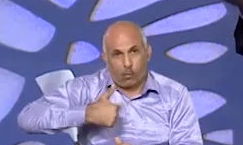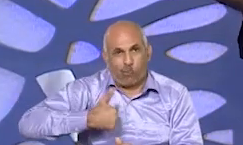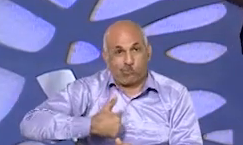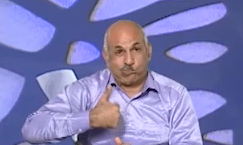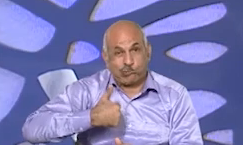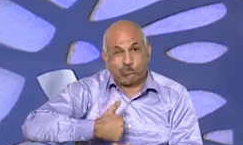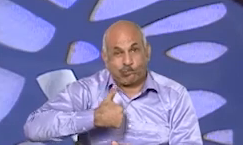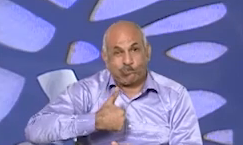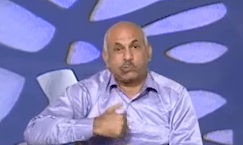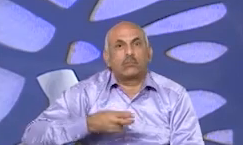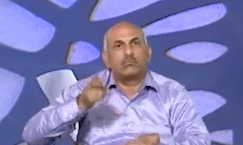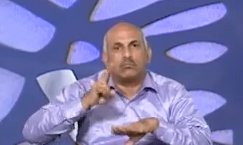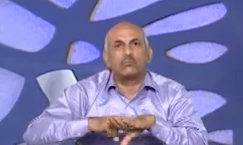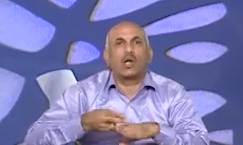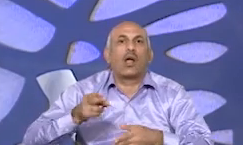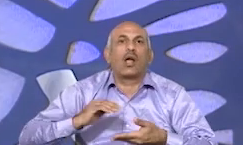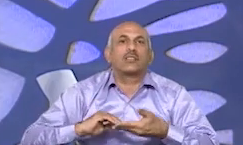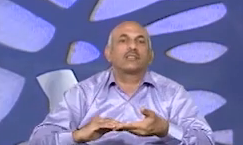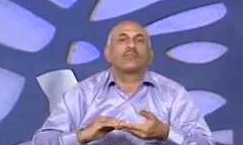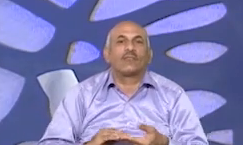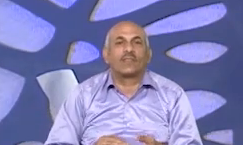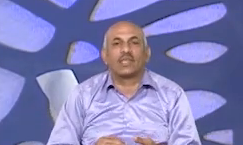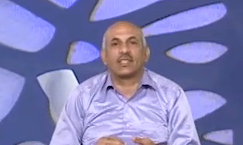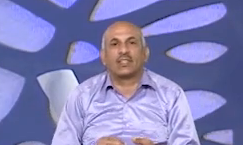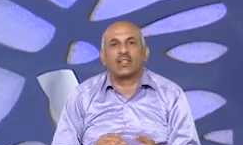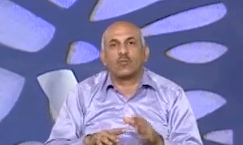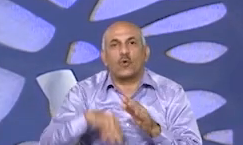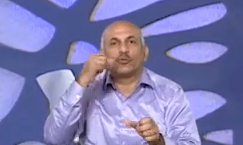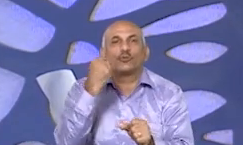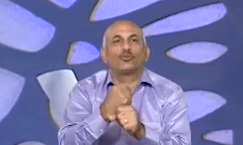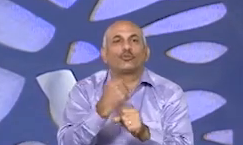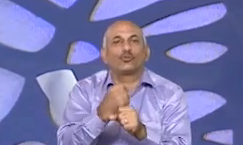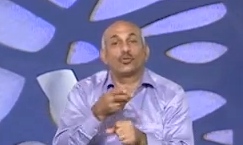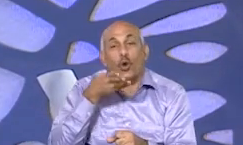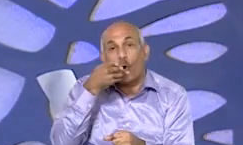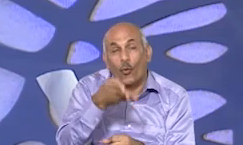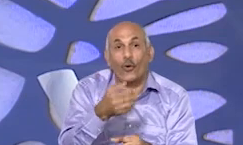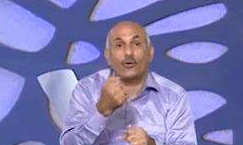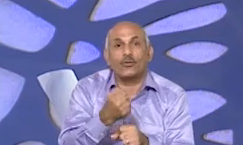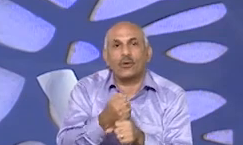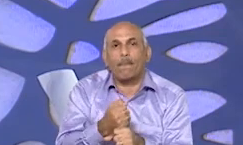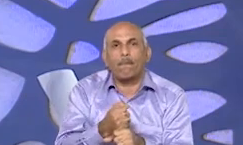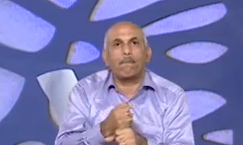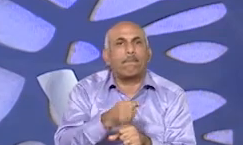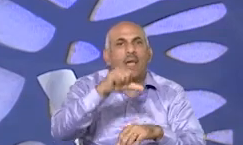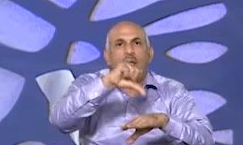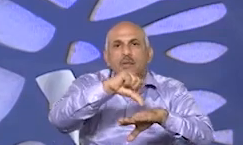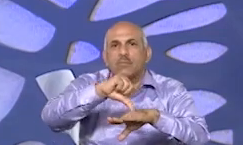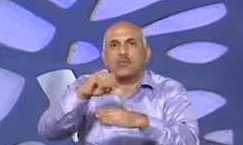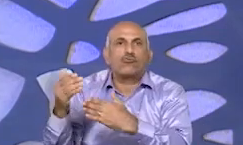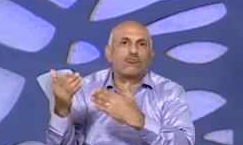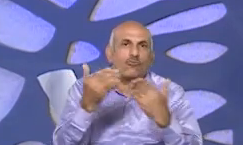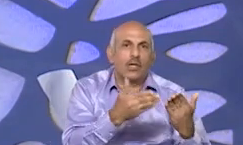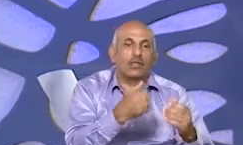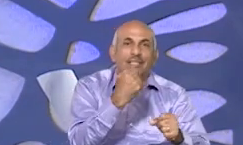بيعملها، بالتالي زي ما بيتقال كده هيتخطف في السوق. اول ما ينزل هيبقى كذا مكان، او يقدم ان